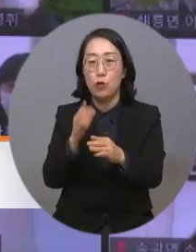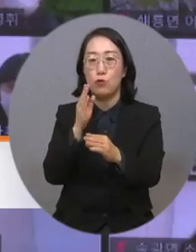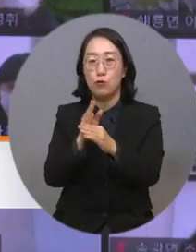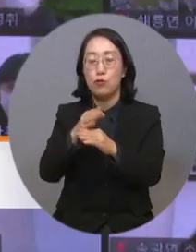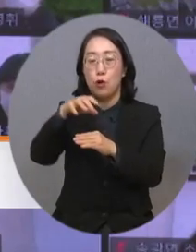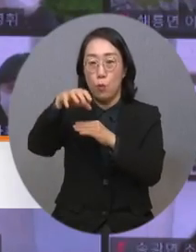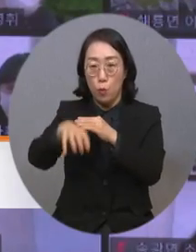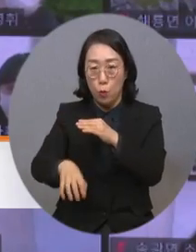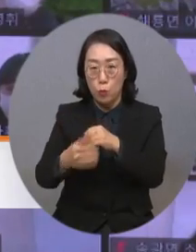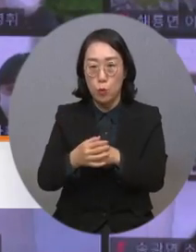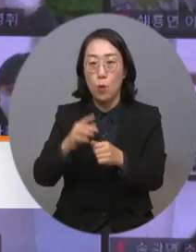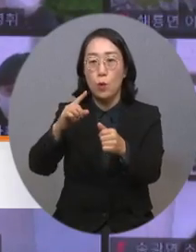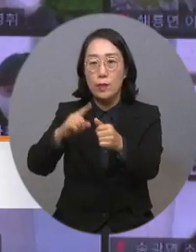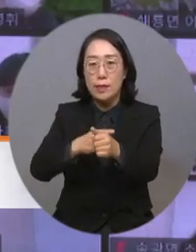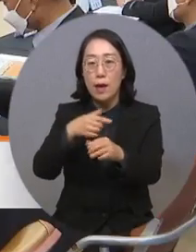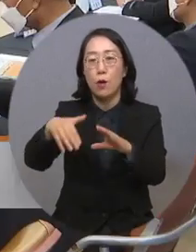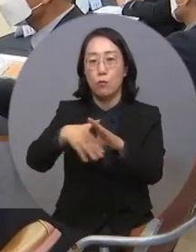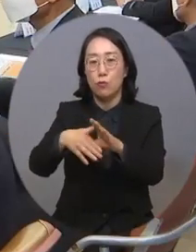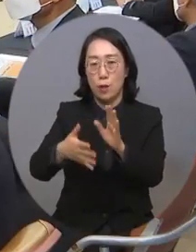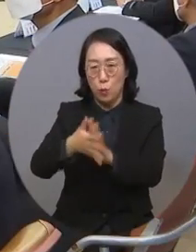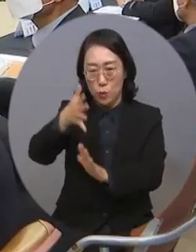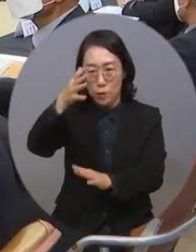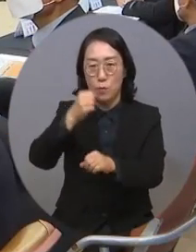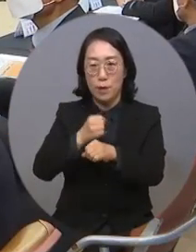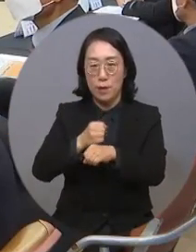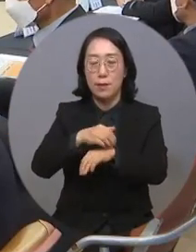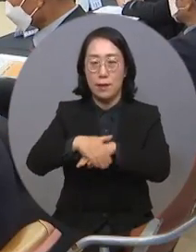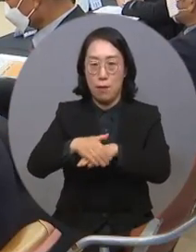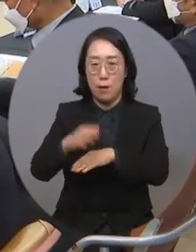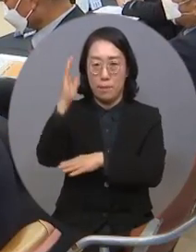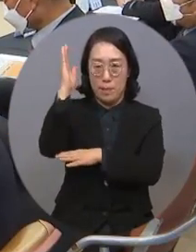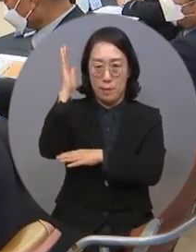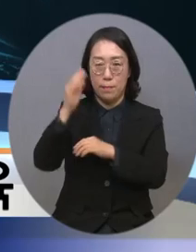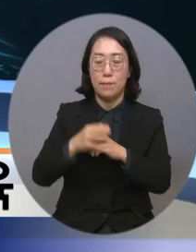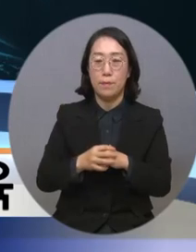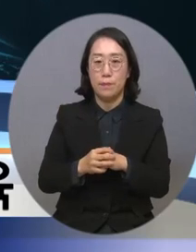거점도시이자 생태문화도시로 완성하겠다고 밝혔습니다.